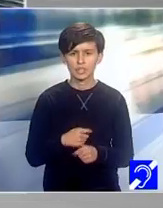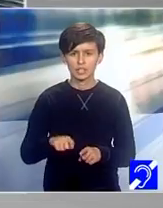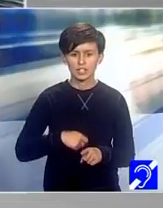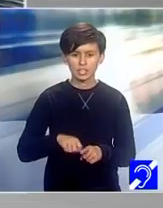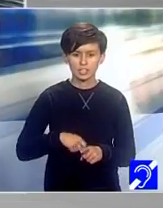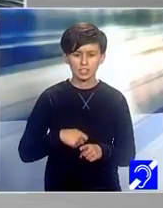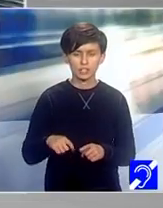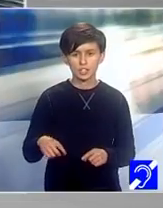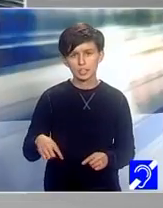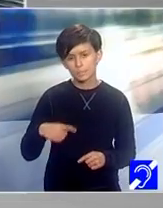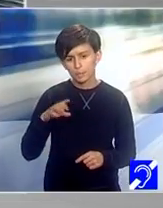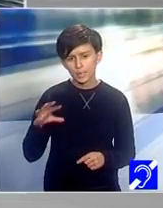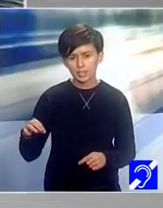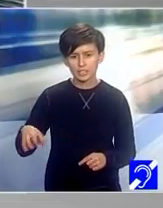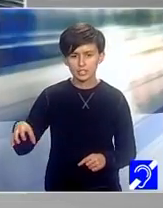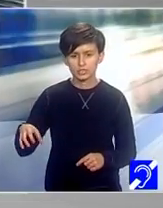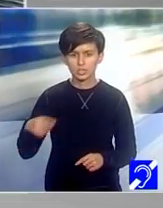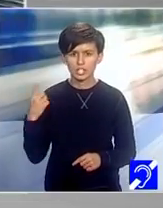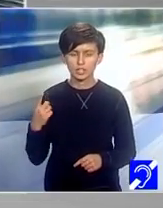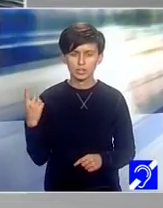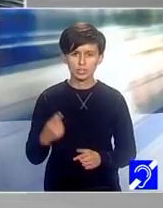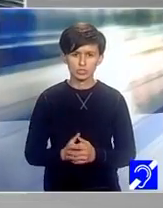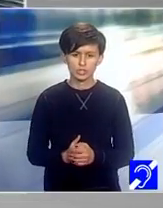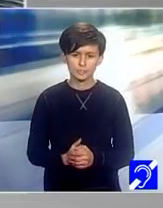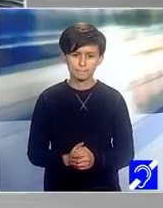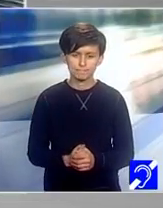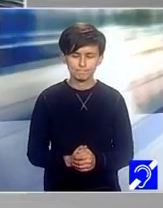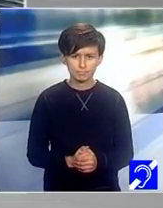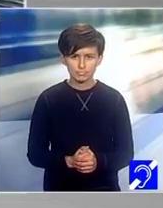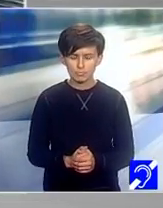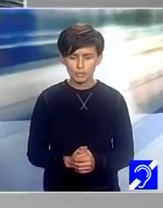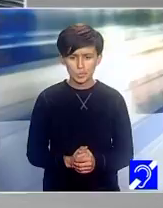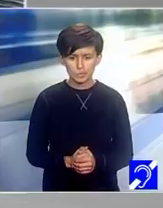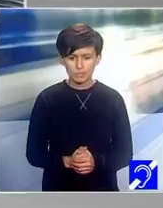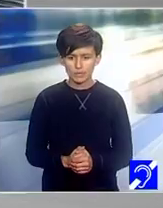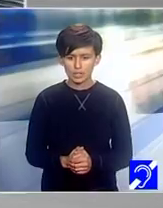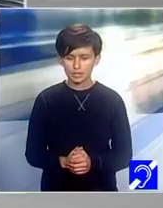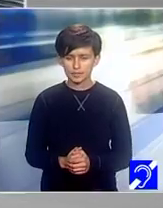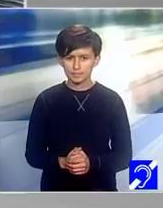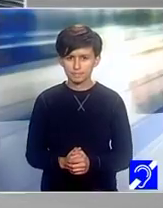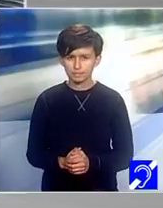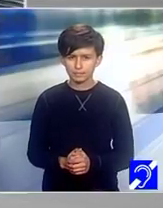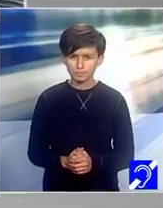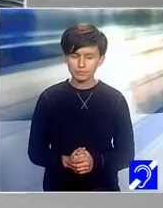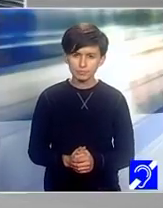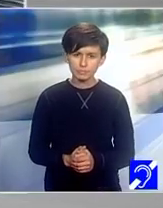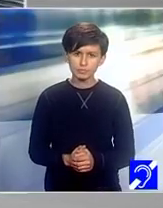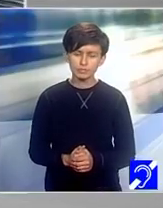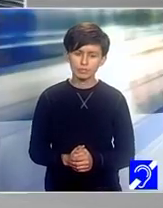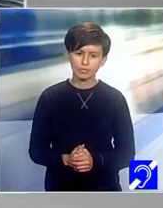reabiliteze fațadele altor clădiri sau în loc să facă, știu eu, Centrul Regional